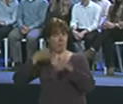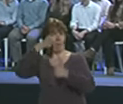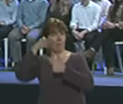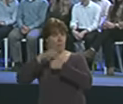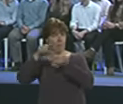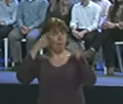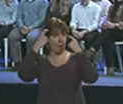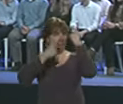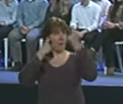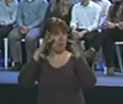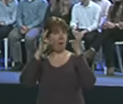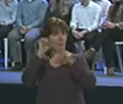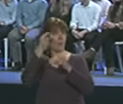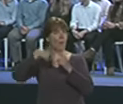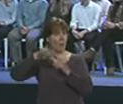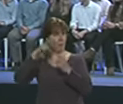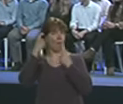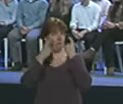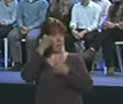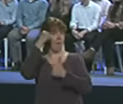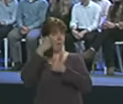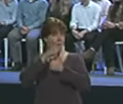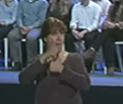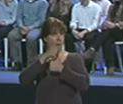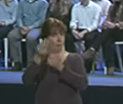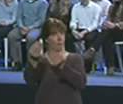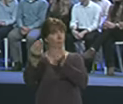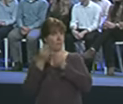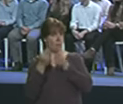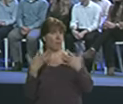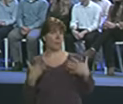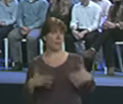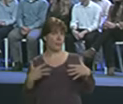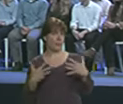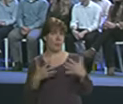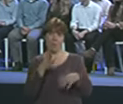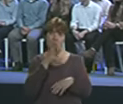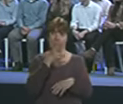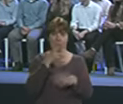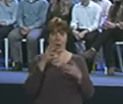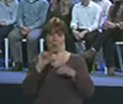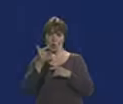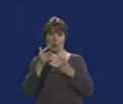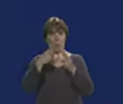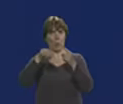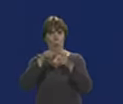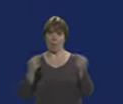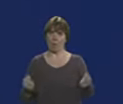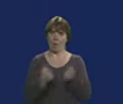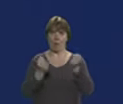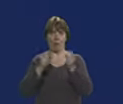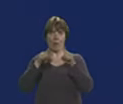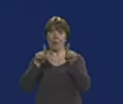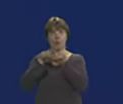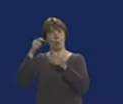demande d'y réfléchir. Le premier tour, les Français nous ont adressé un message. On ne peut pas faire campagne au deuxième tour comme si les Français n'avaient rien